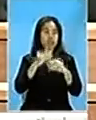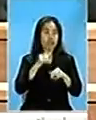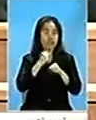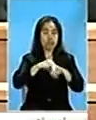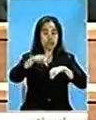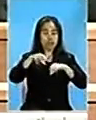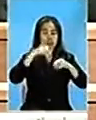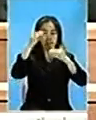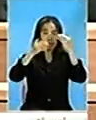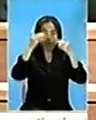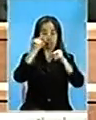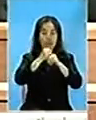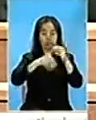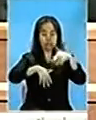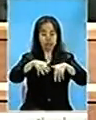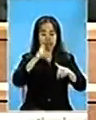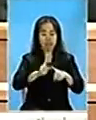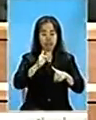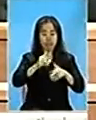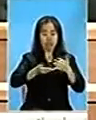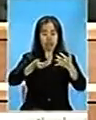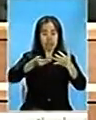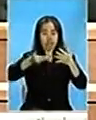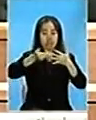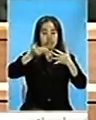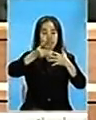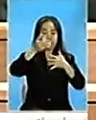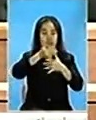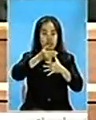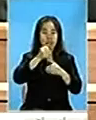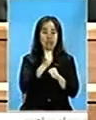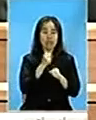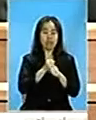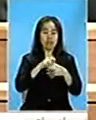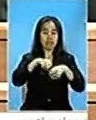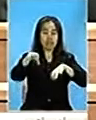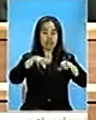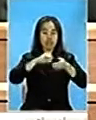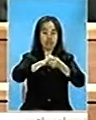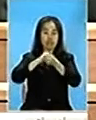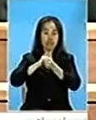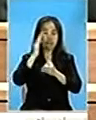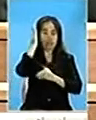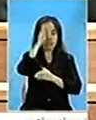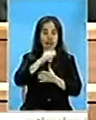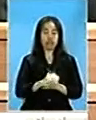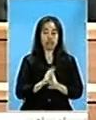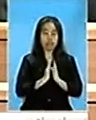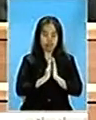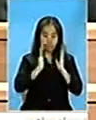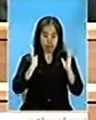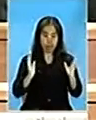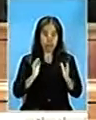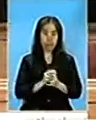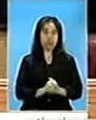กิจกรรมจากฐานล่างสุดมาสู่ฐานบนสุดเพื่อสร้างความเป็นประชาธิปไตยร่วมกันต่อไปขอขอบคุณครับ